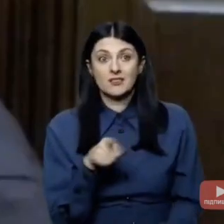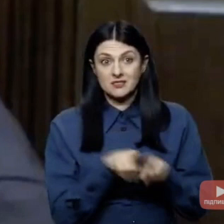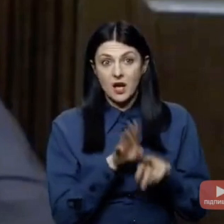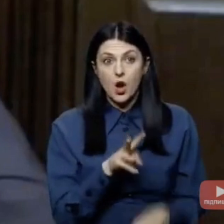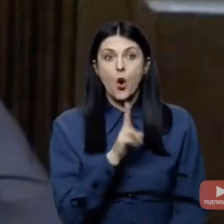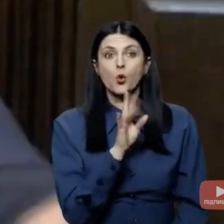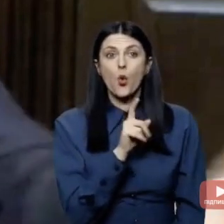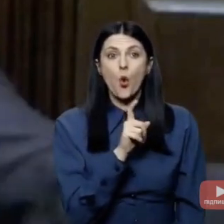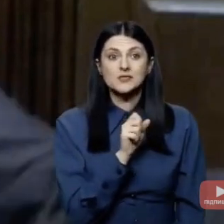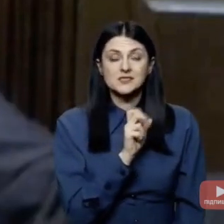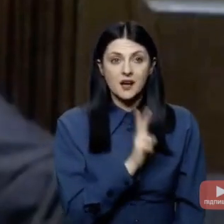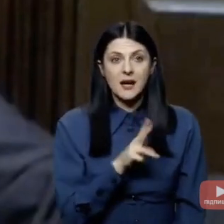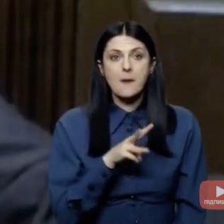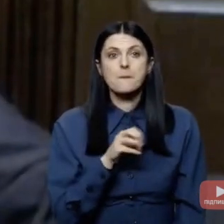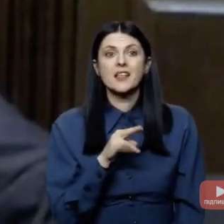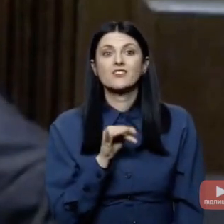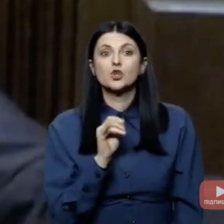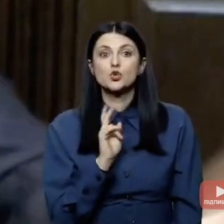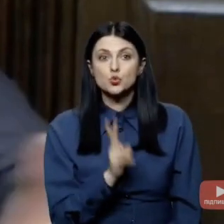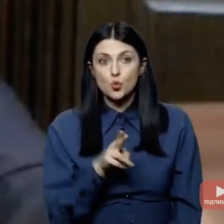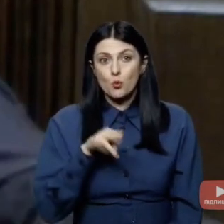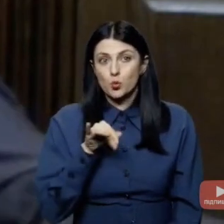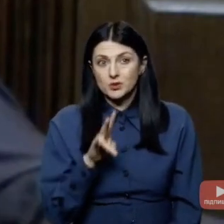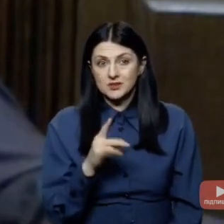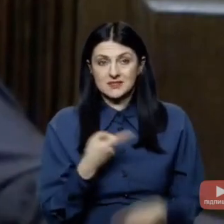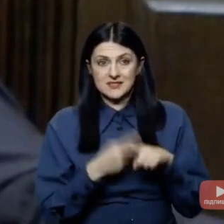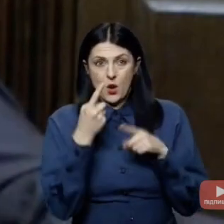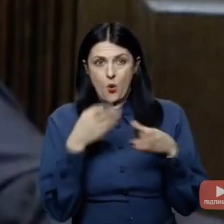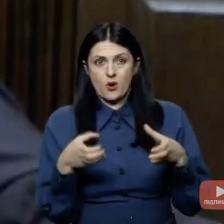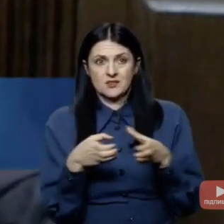– це одне і те саме. Більше того, вони це демонструють. Вони показуються на всіх телеканалах.